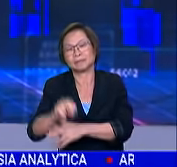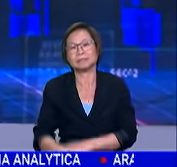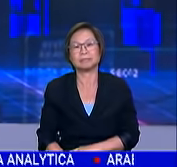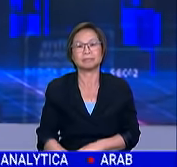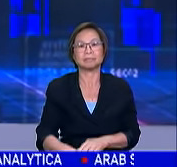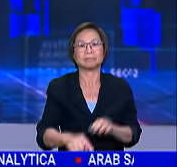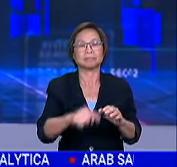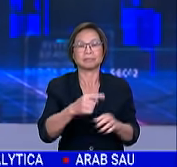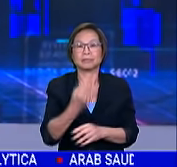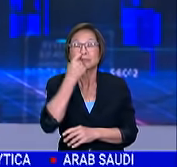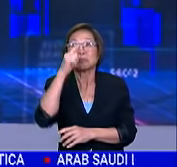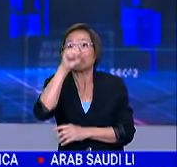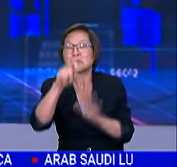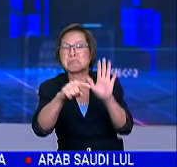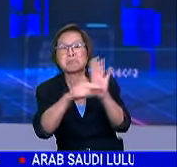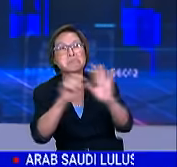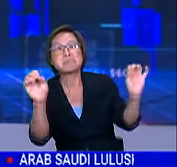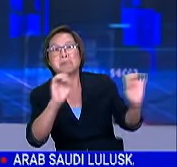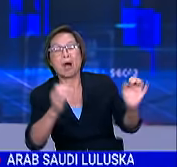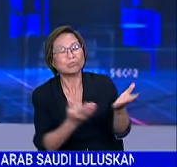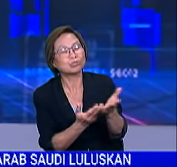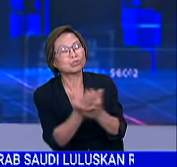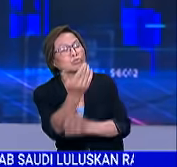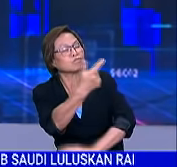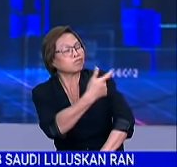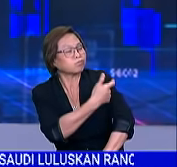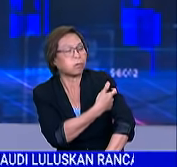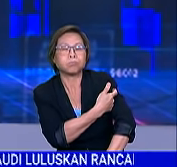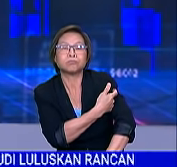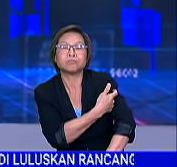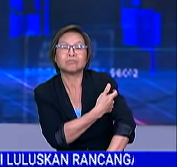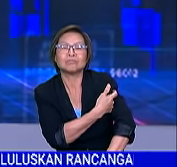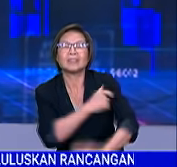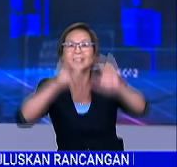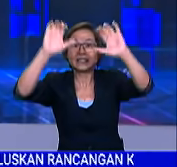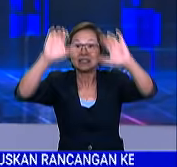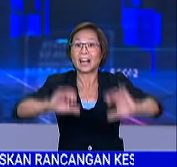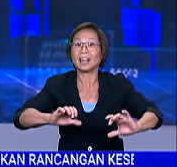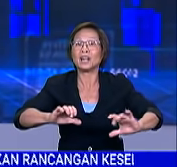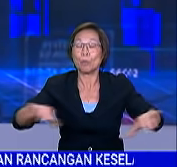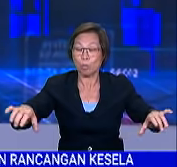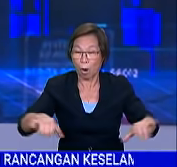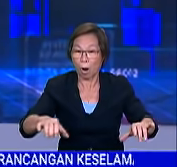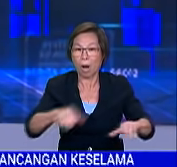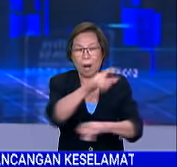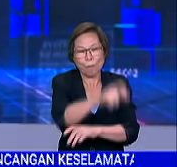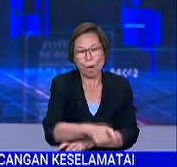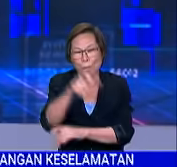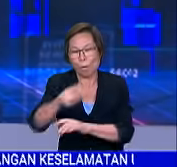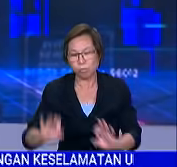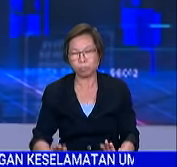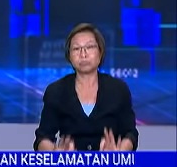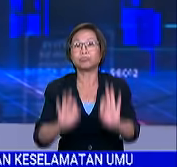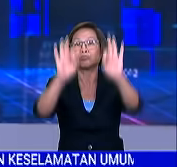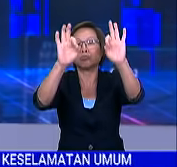negatif ujian saringan dan diberi terus suntikan vaksin. Itu pendekatan yang diambil terhadap penduduk Pangsapuri